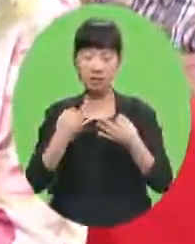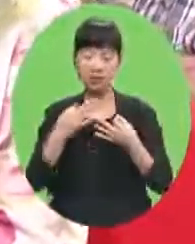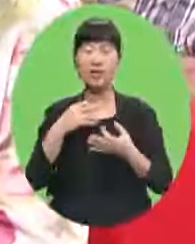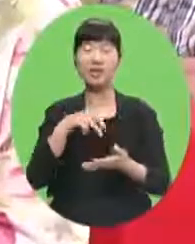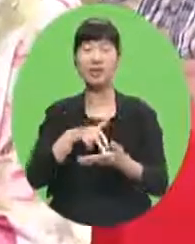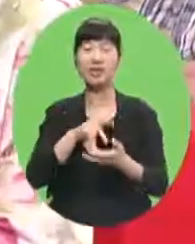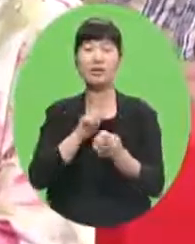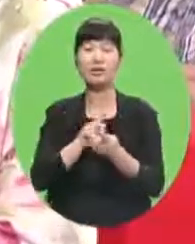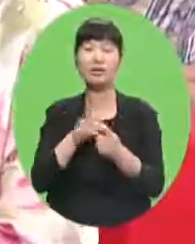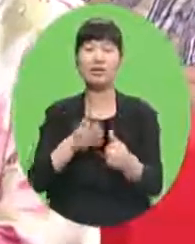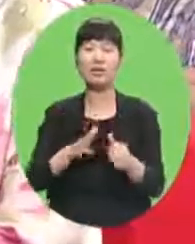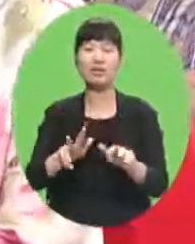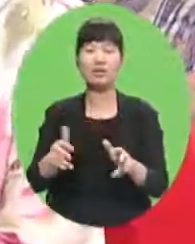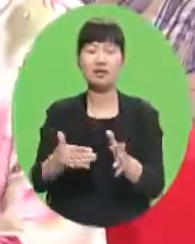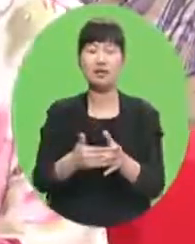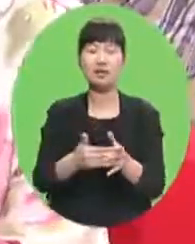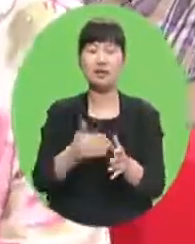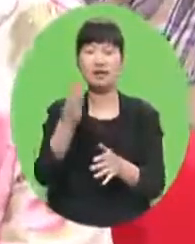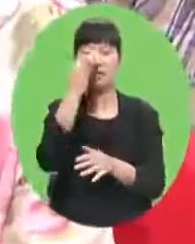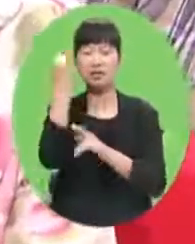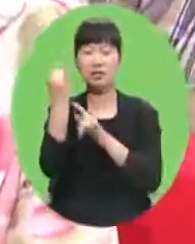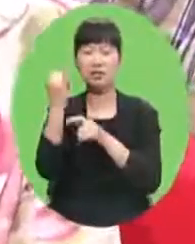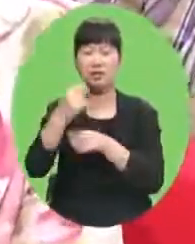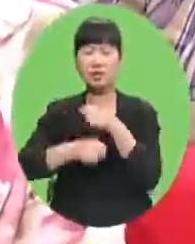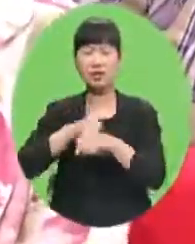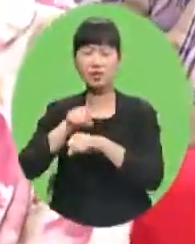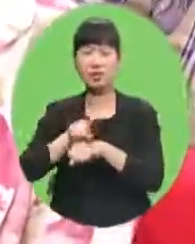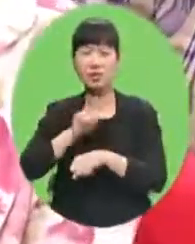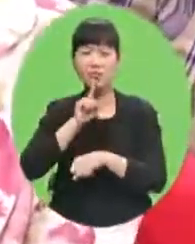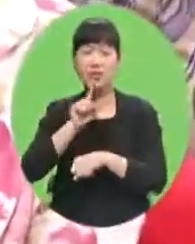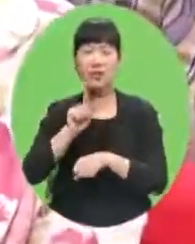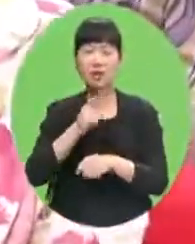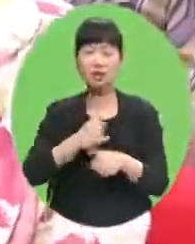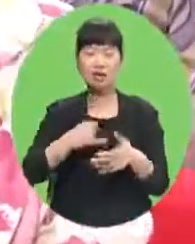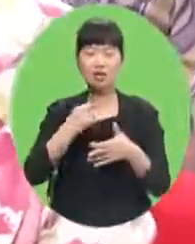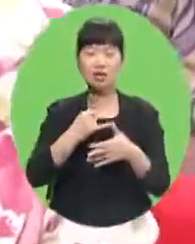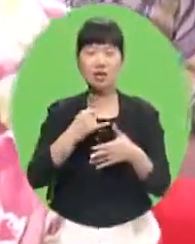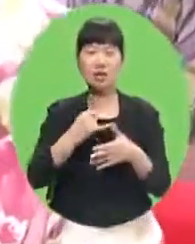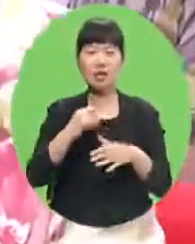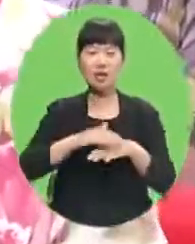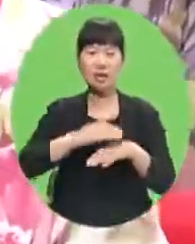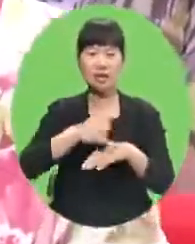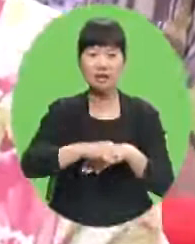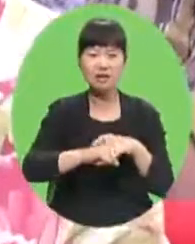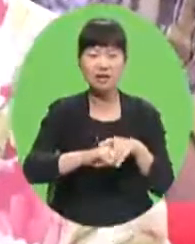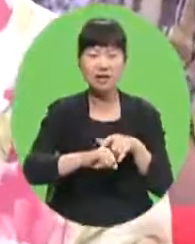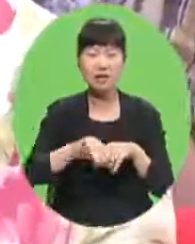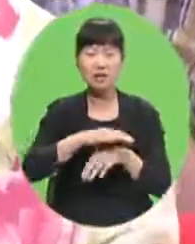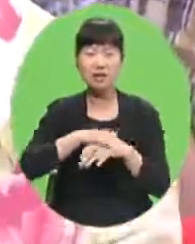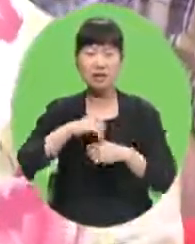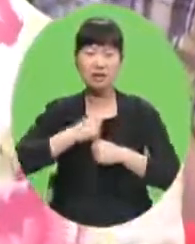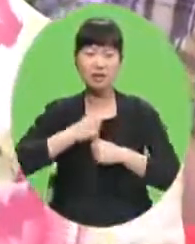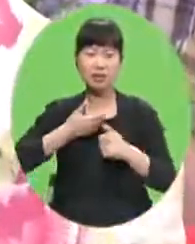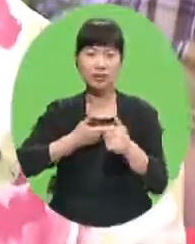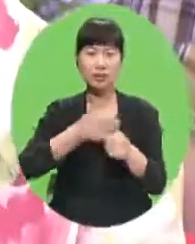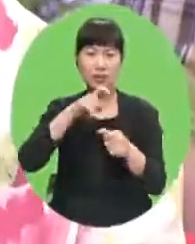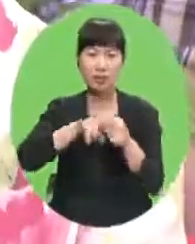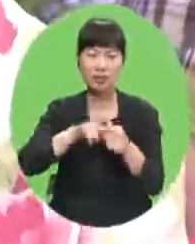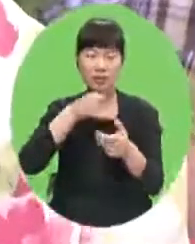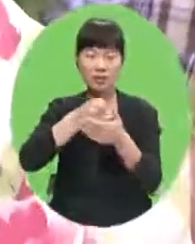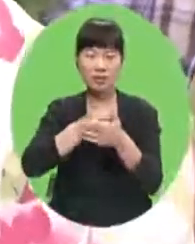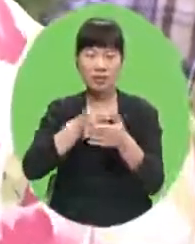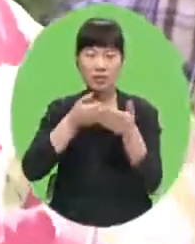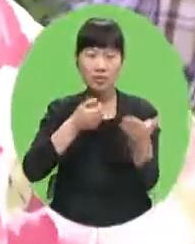그러면 이제까지 아승이 할머님은 자율성 그러면 이 아이를 잘 지침을 줘서 목표점을